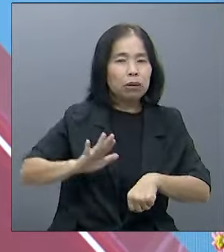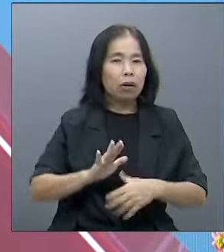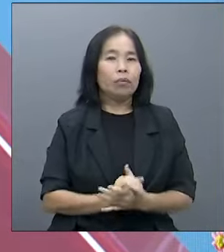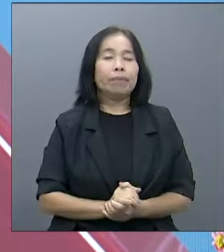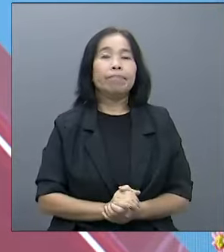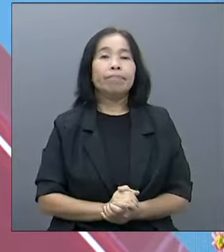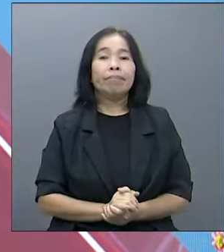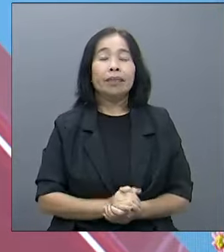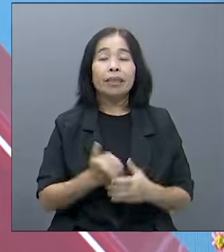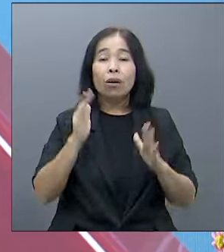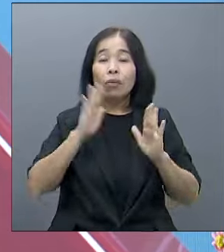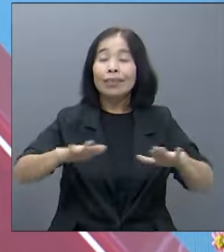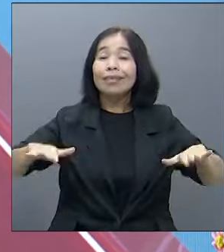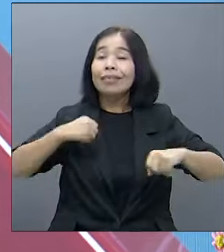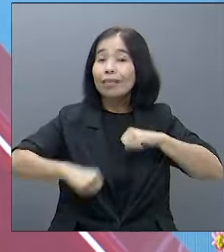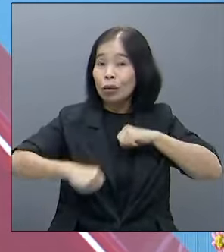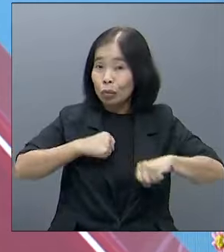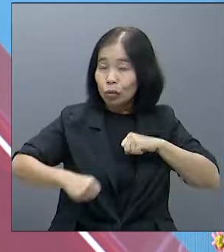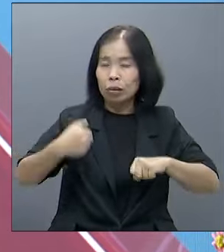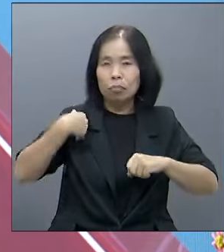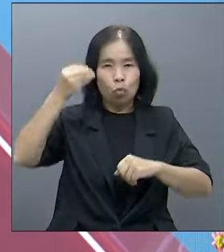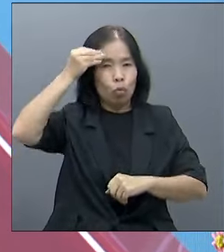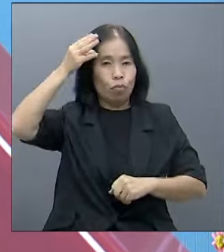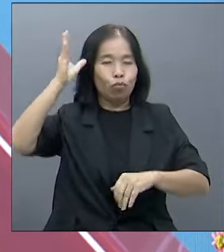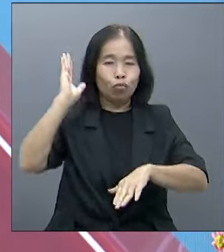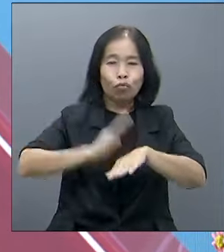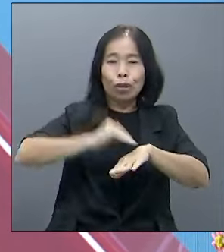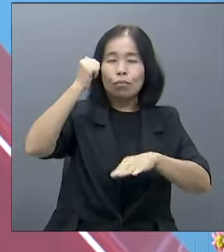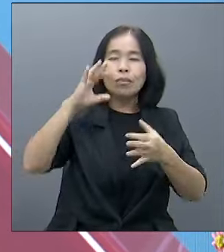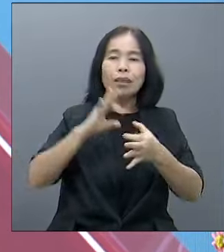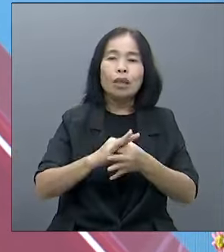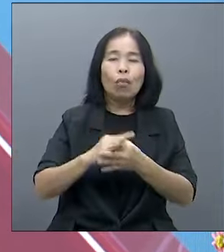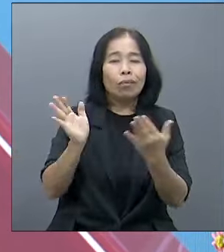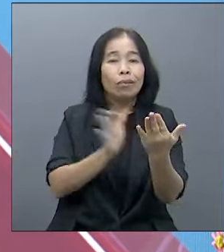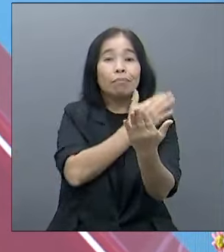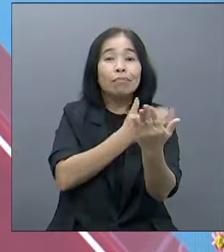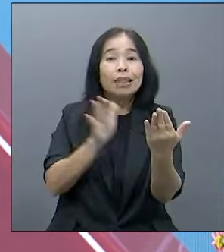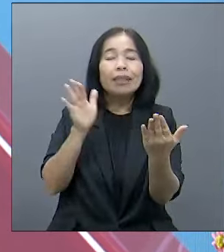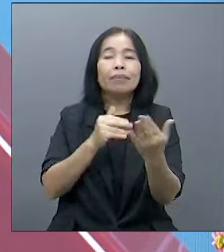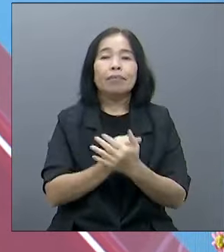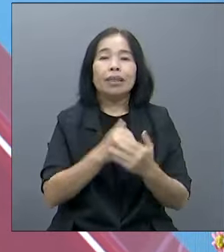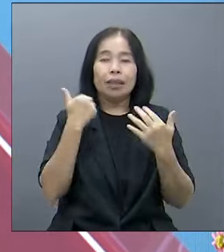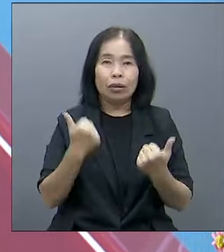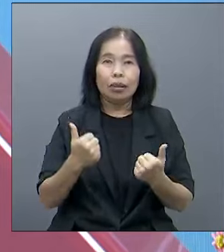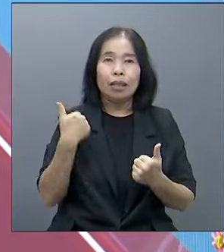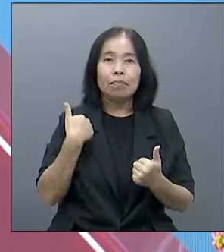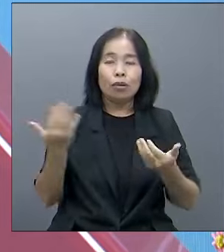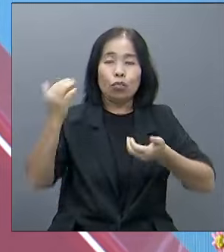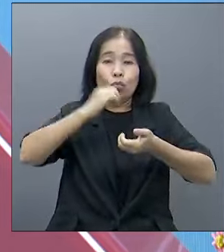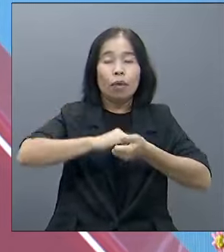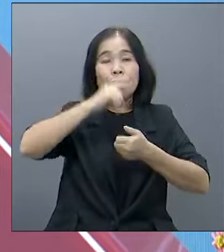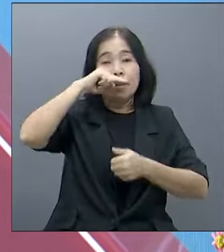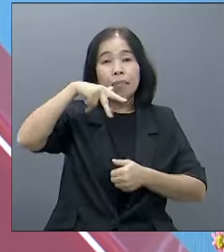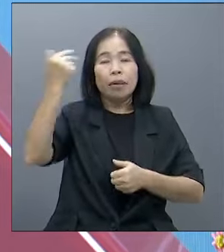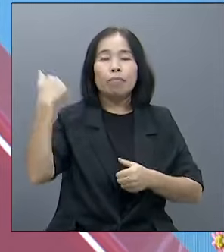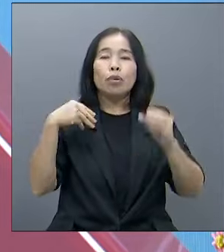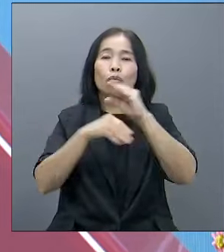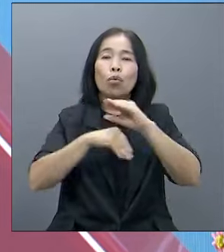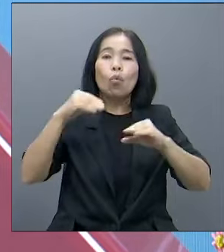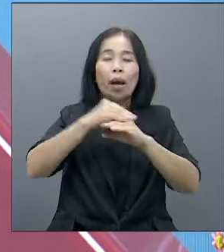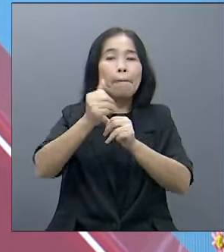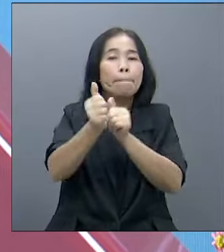น้องๆเยาวชนที่มีทักษะมีความสามารถด้านดนตรีนะครับวันนี้ครับทางวช.ร่วมกับไทย PBS ครับมีโครงการประกวด